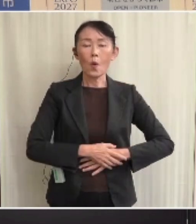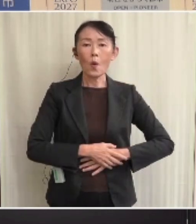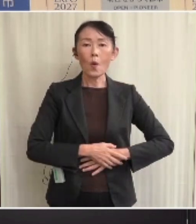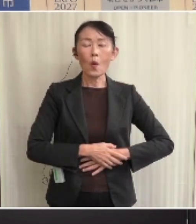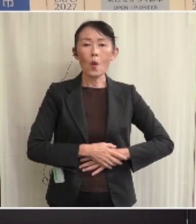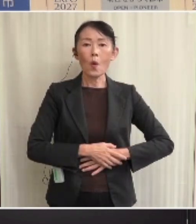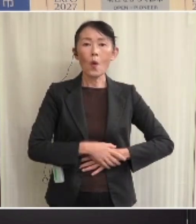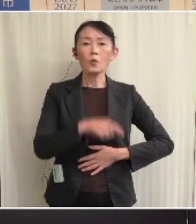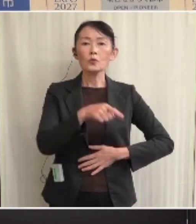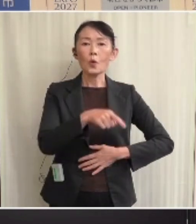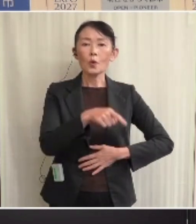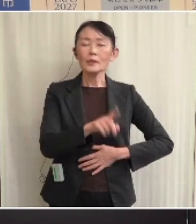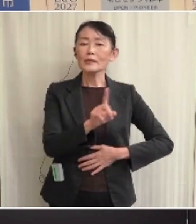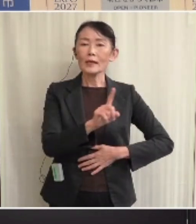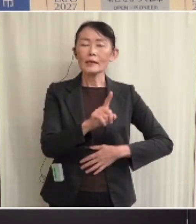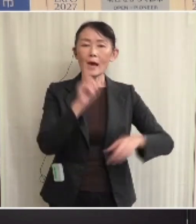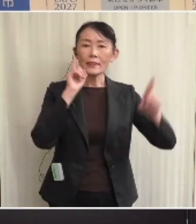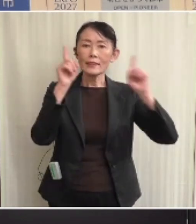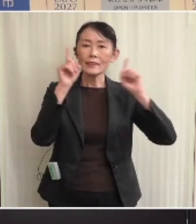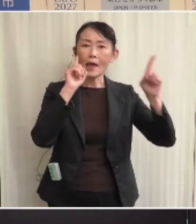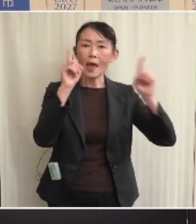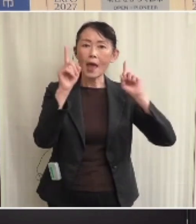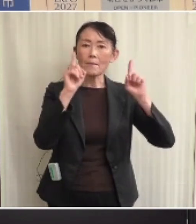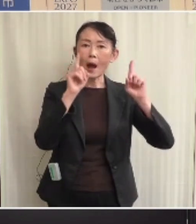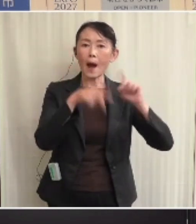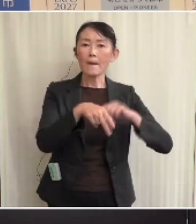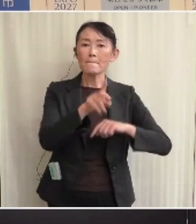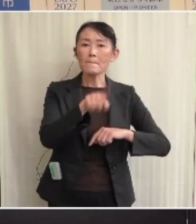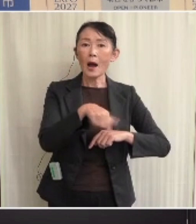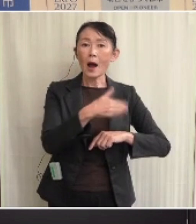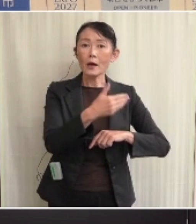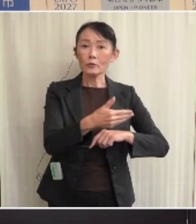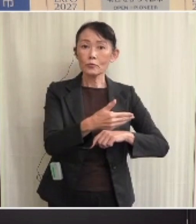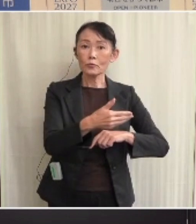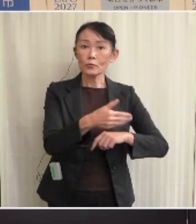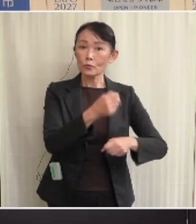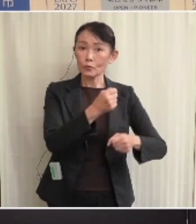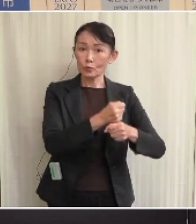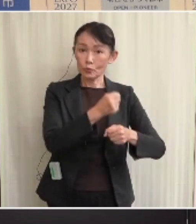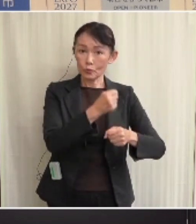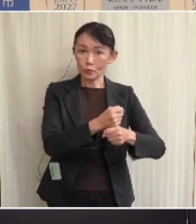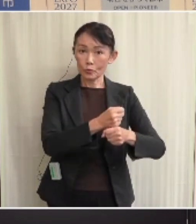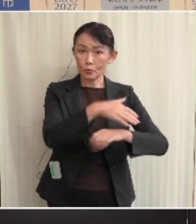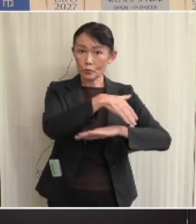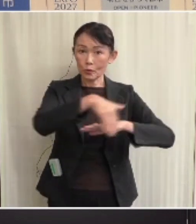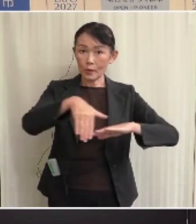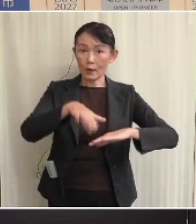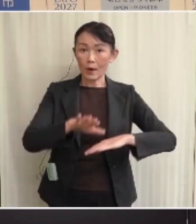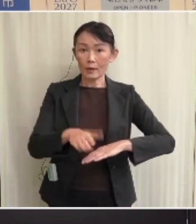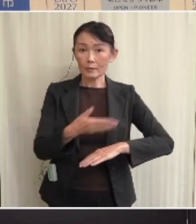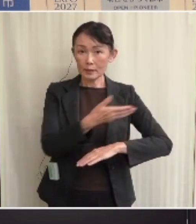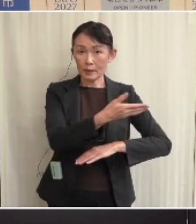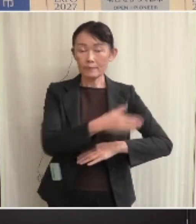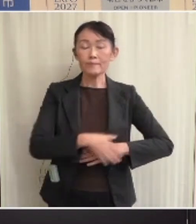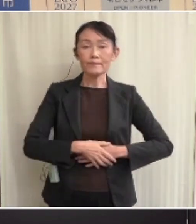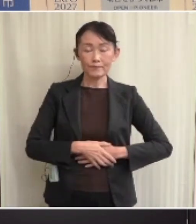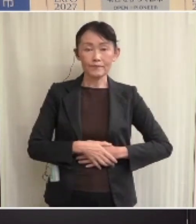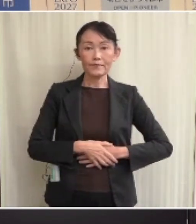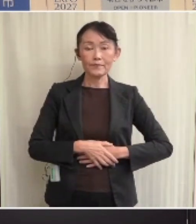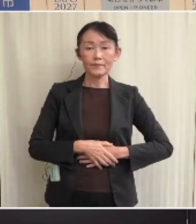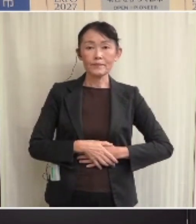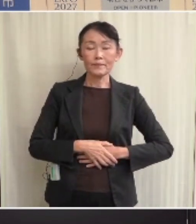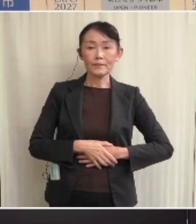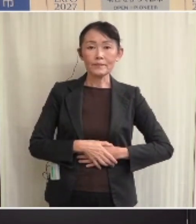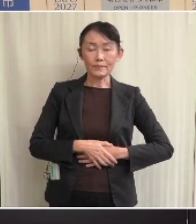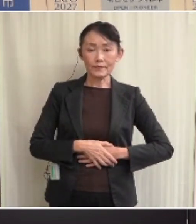そこにテーマパークという箱物を作ろうというおつもりでしょうか。 まあ、跡地